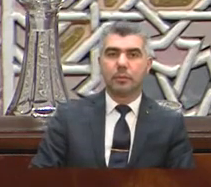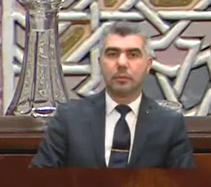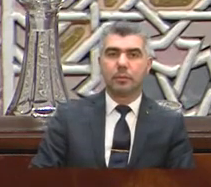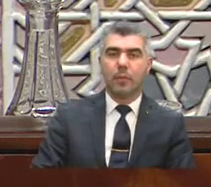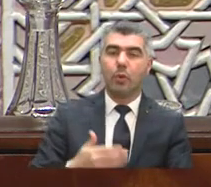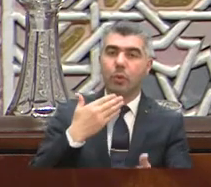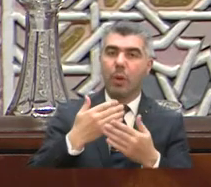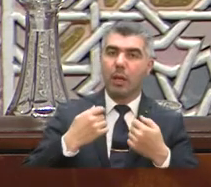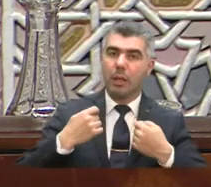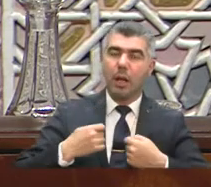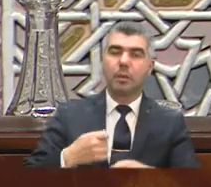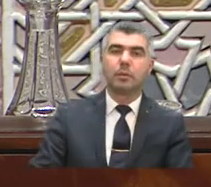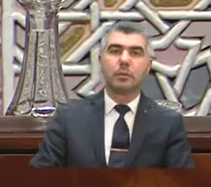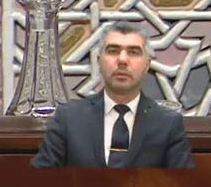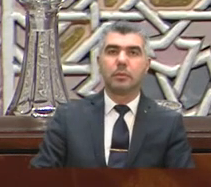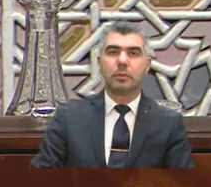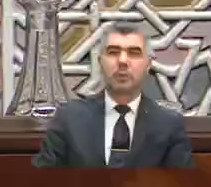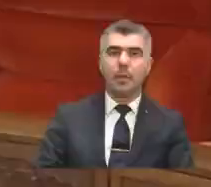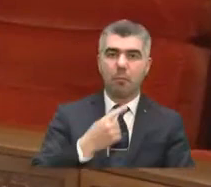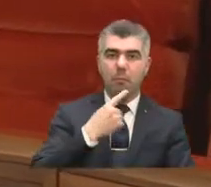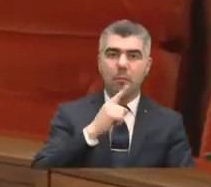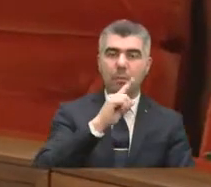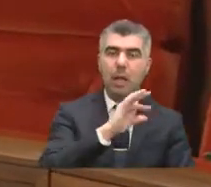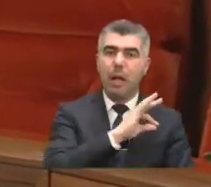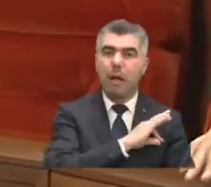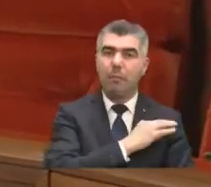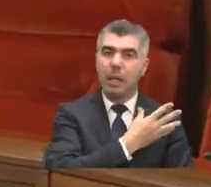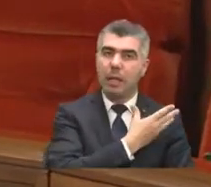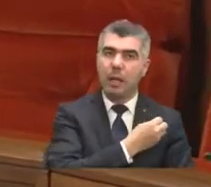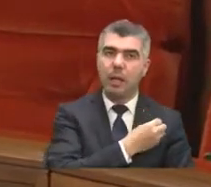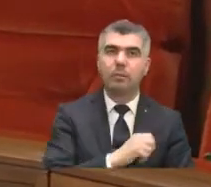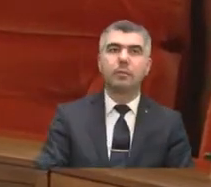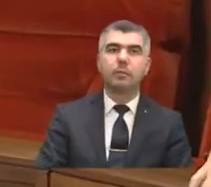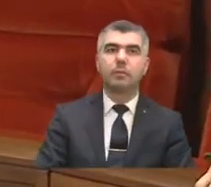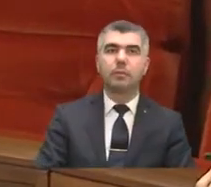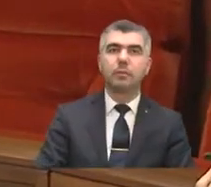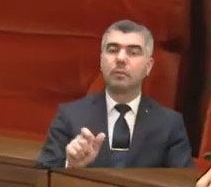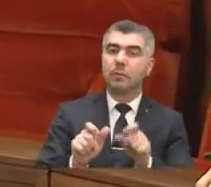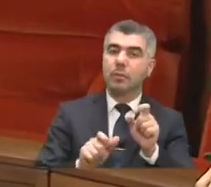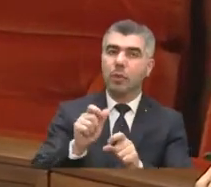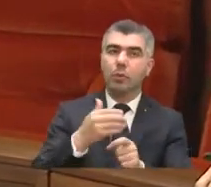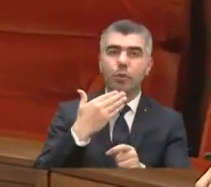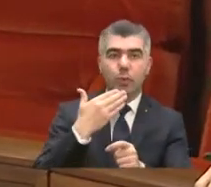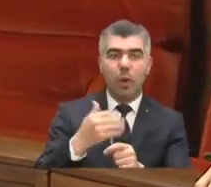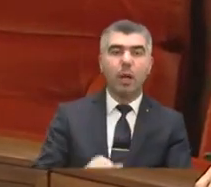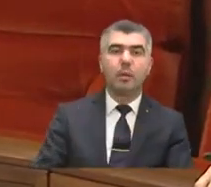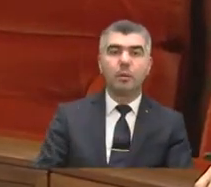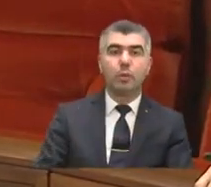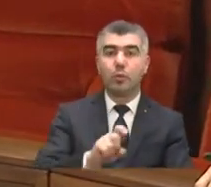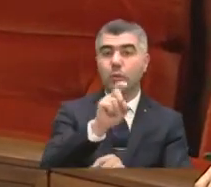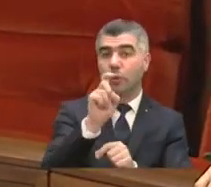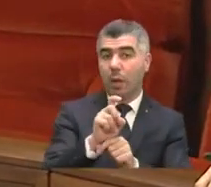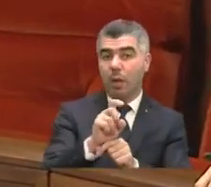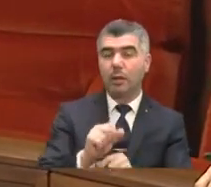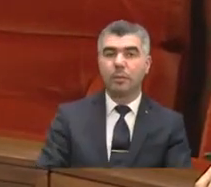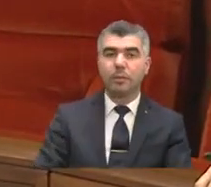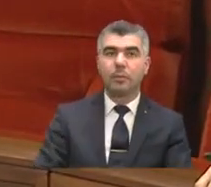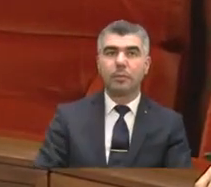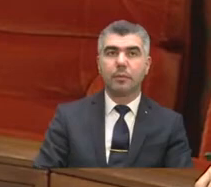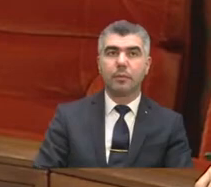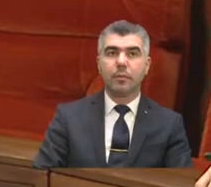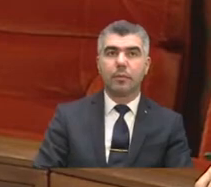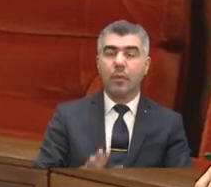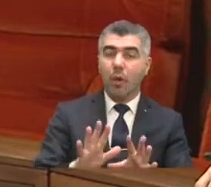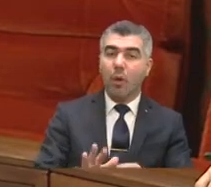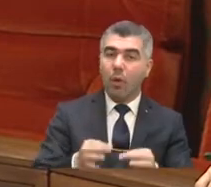شكرا سيد الرئيس. بسم الله الرحمن الرحيم. سيدات والسادة المحترمين، شكرا سيد النائب على هذا السؤال اللي تيبرز